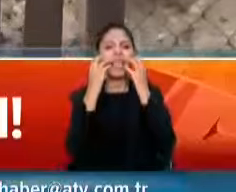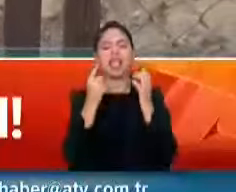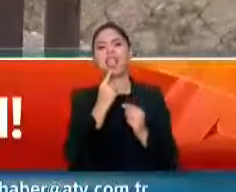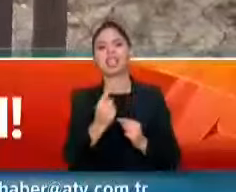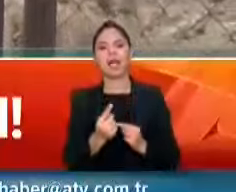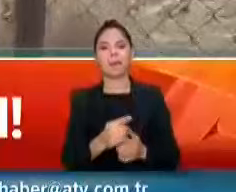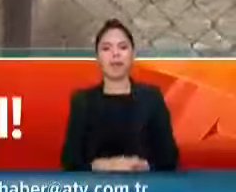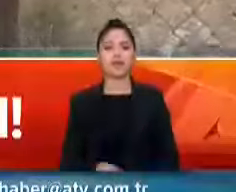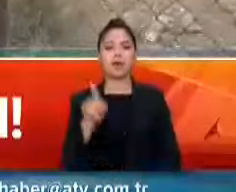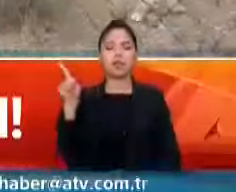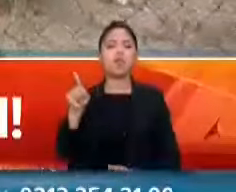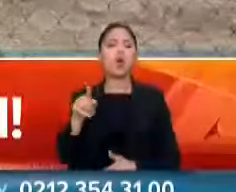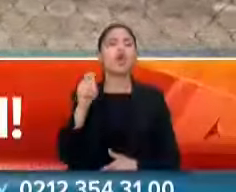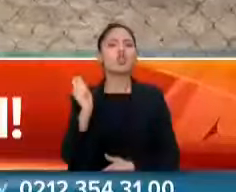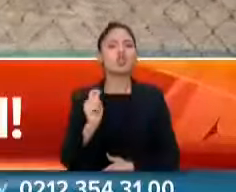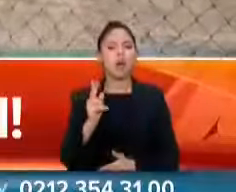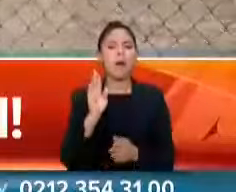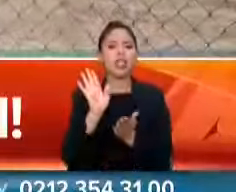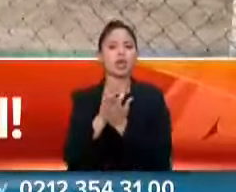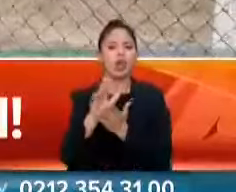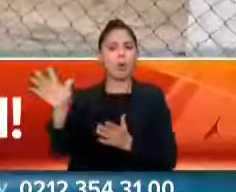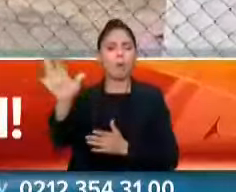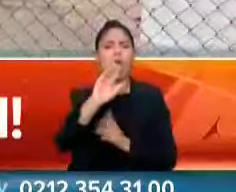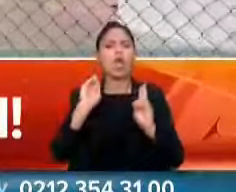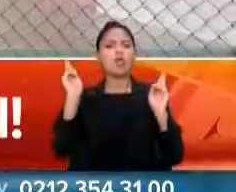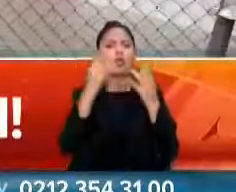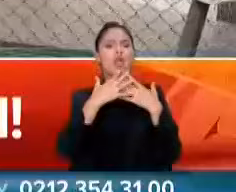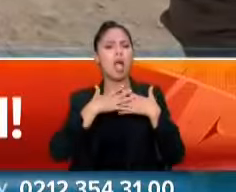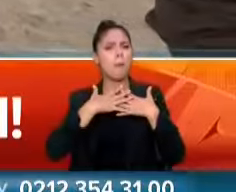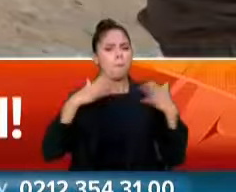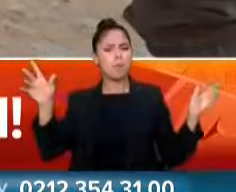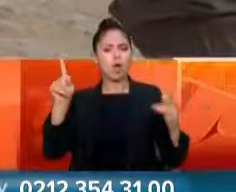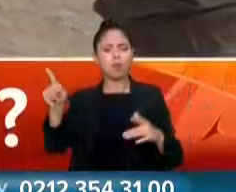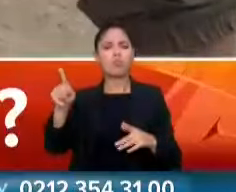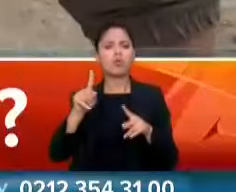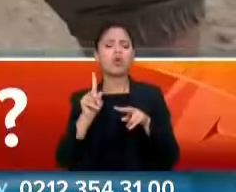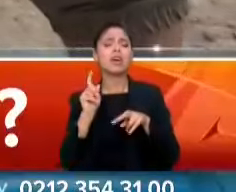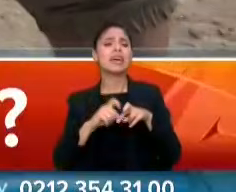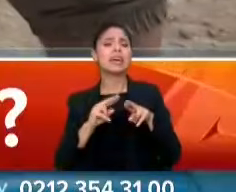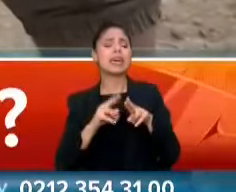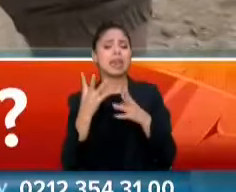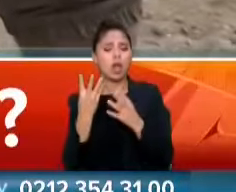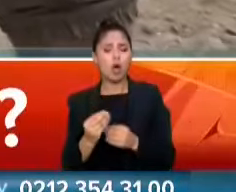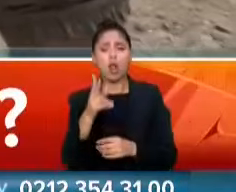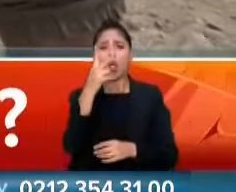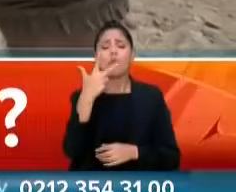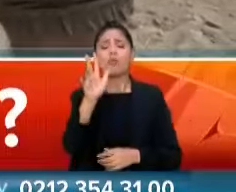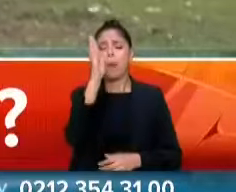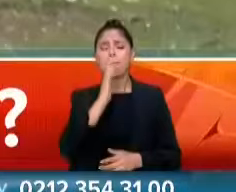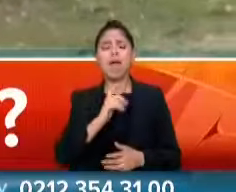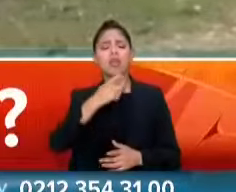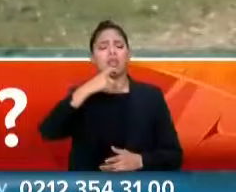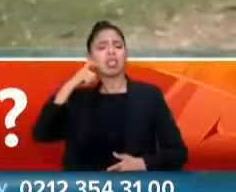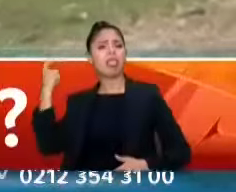dünyanın en büyük çoban köpeği unvanını elinde bulunduran Aksaray malaklısının ırk olarak 3500 yıllık geçmişi var